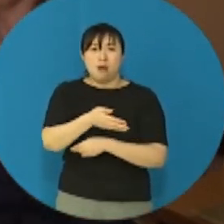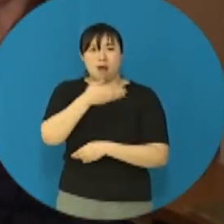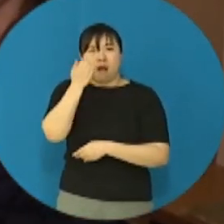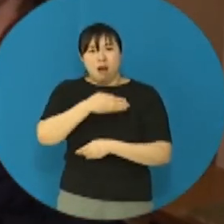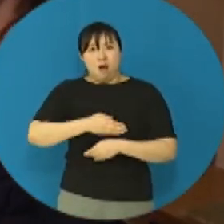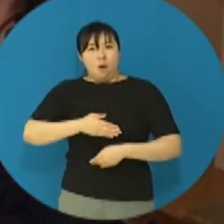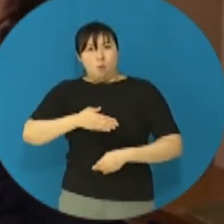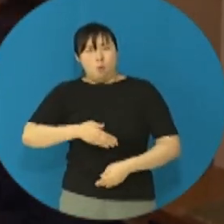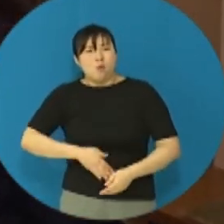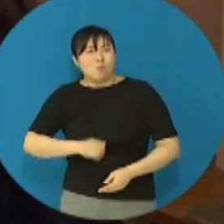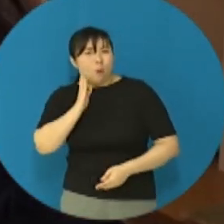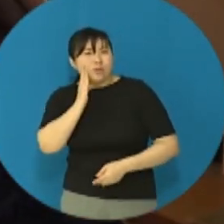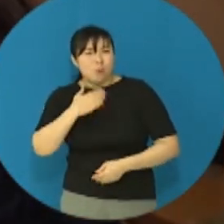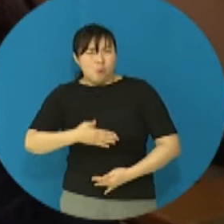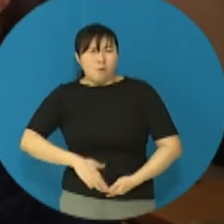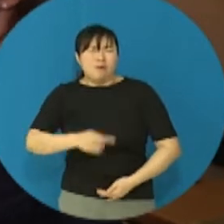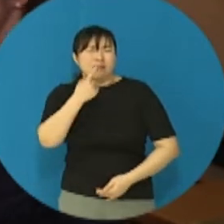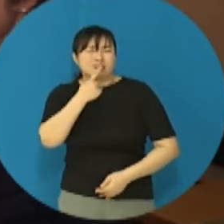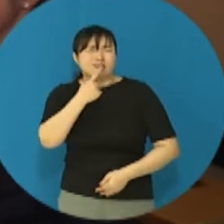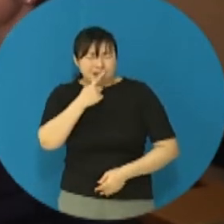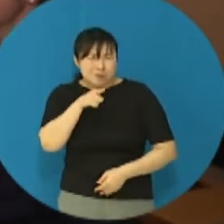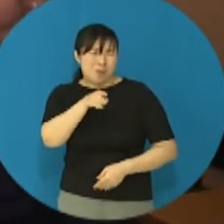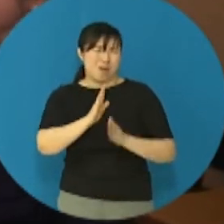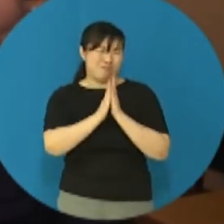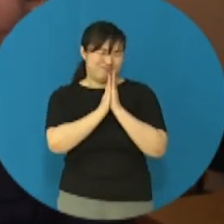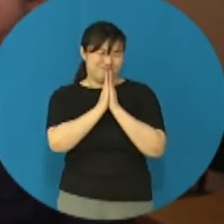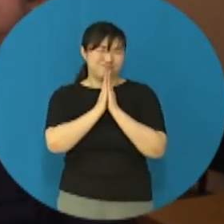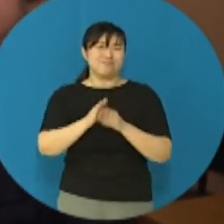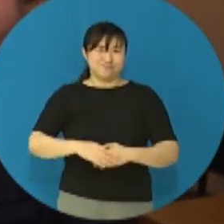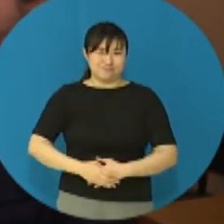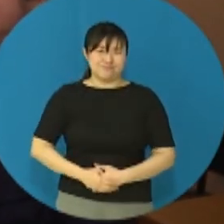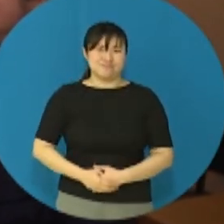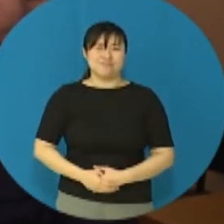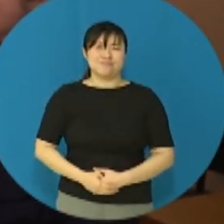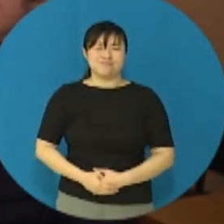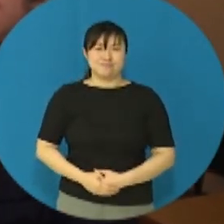ペコペコなのでそれお願いします。 はい、かしこまりました。